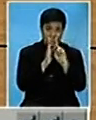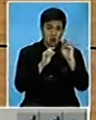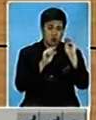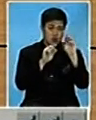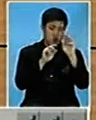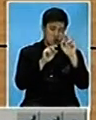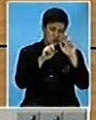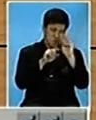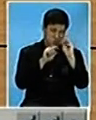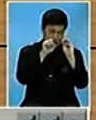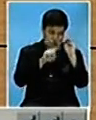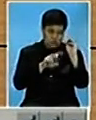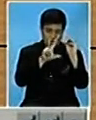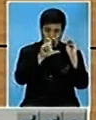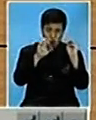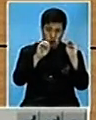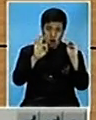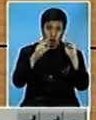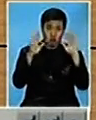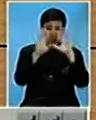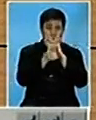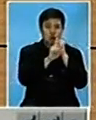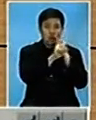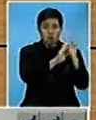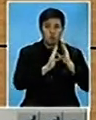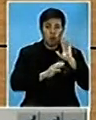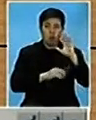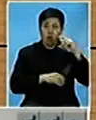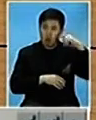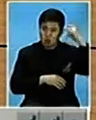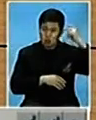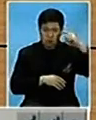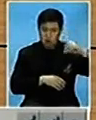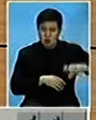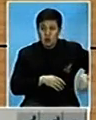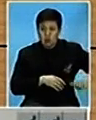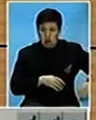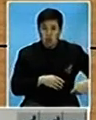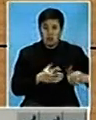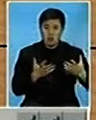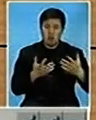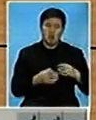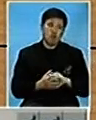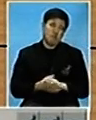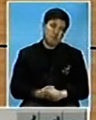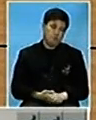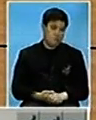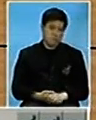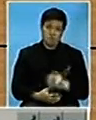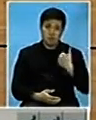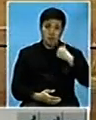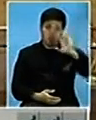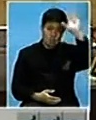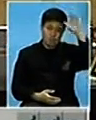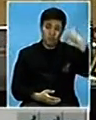มาตราไปเป็นแบบคุณเซนของกัมพูชาผมในฐานะสมาชิก ท่านวชิระครับมีผู้ประท้วง